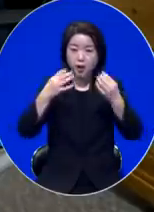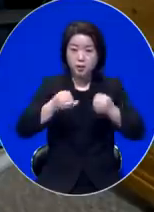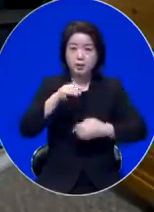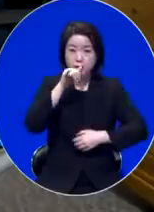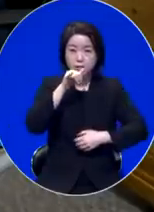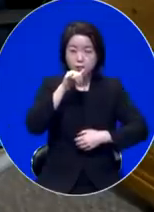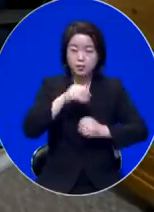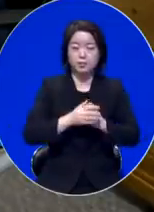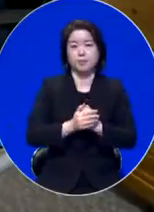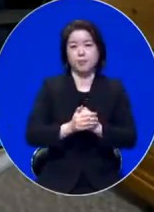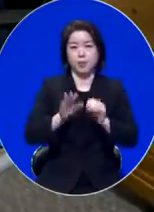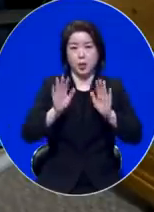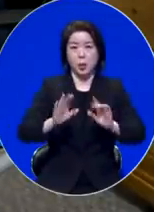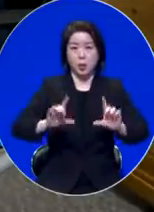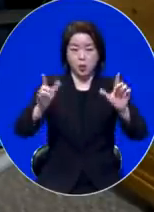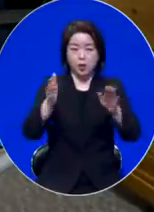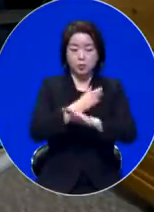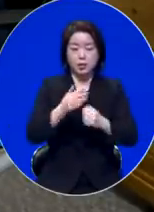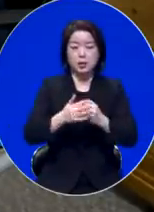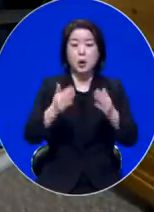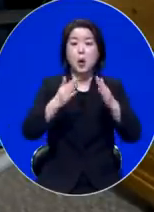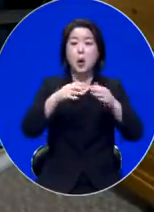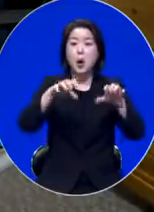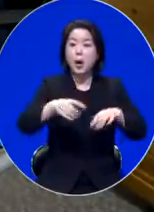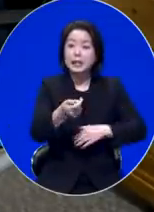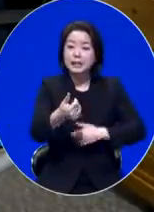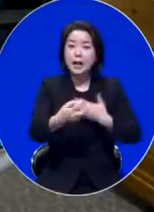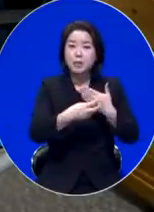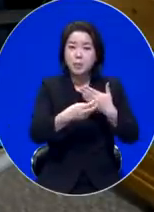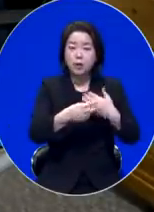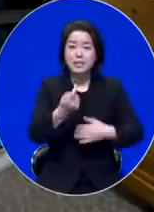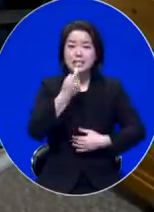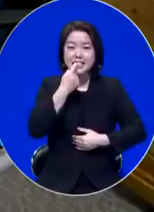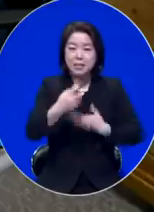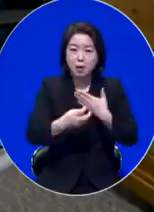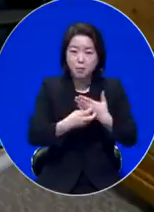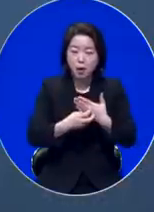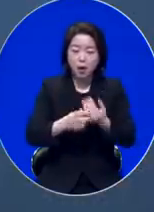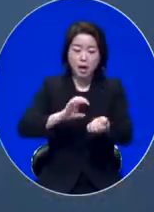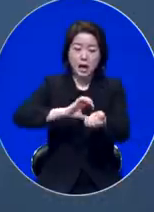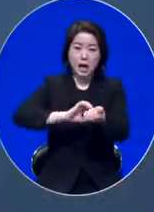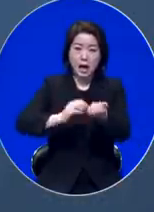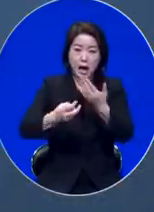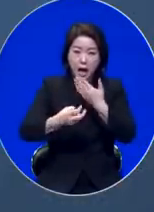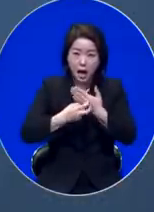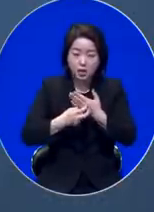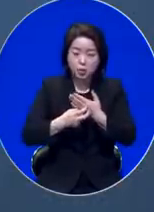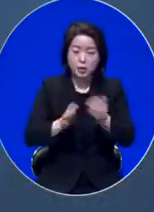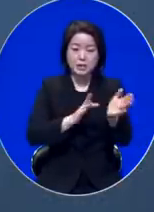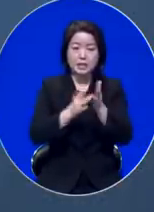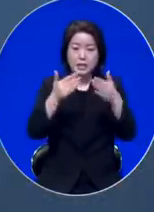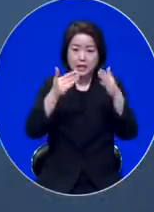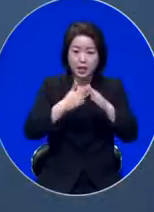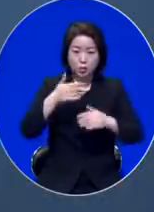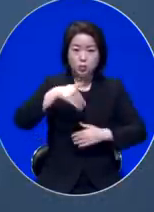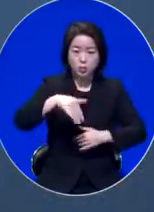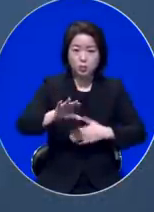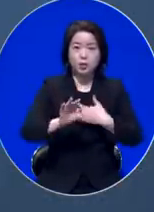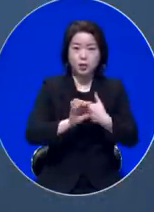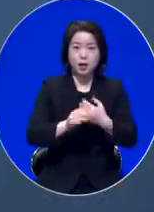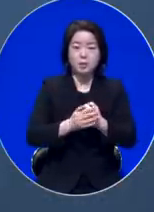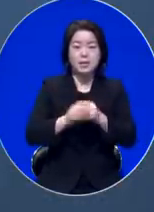금년부터는 아 동네의 뭐냐 면 집과 또한 행은 그때 약국 같은데 하실때